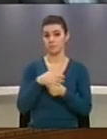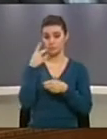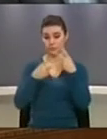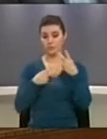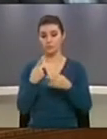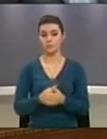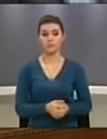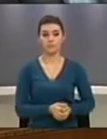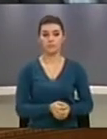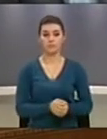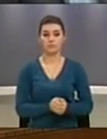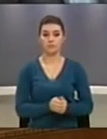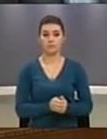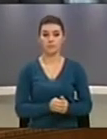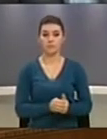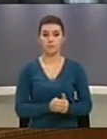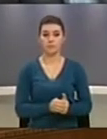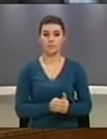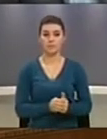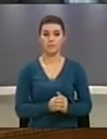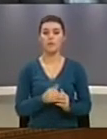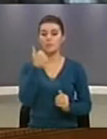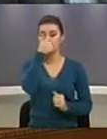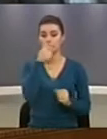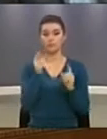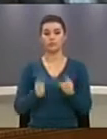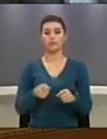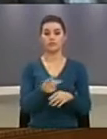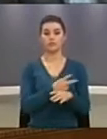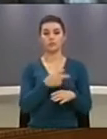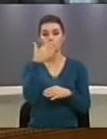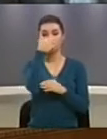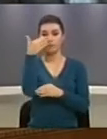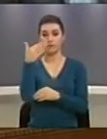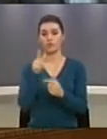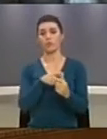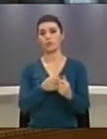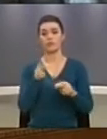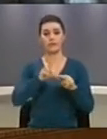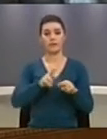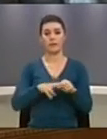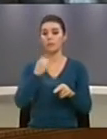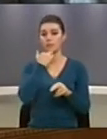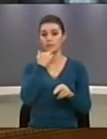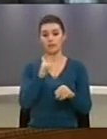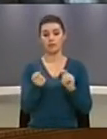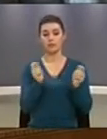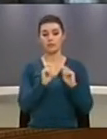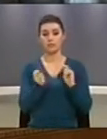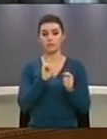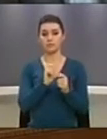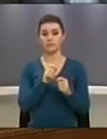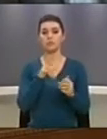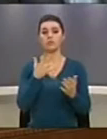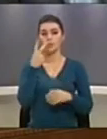komisionit. Pse duhet që ndërmarrjet publike ose vendimet për privatizim të ndërmarrjeve publike të merren